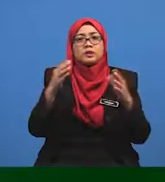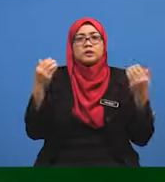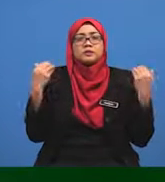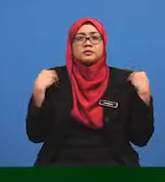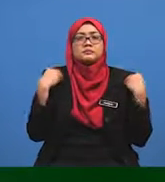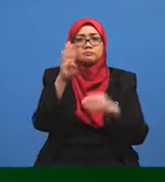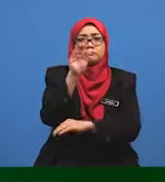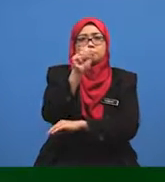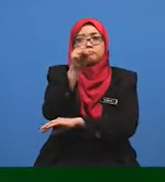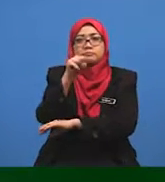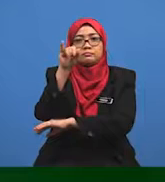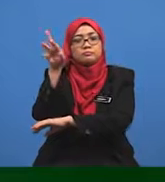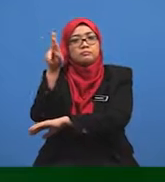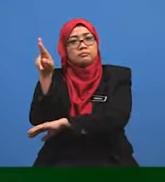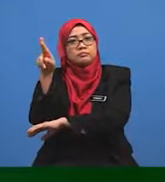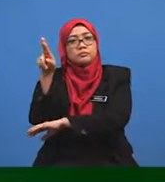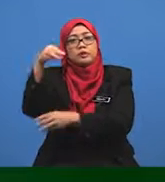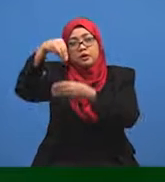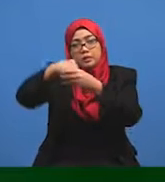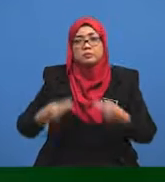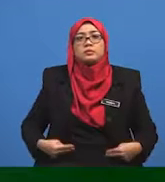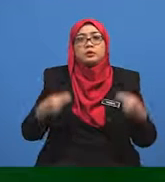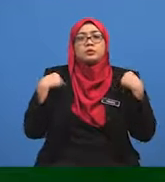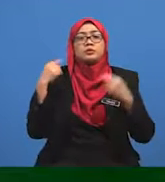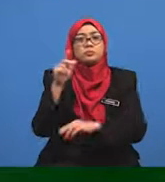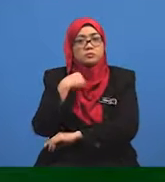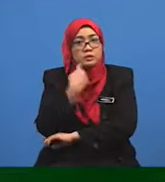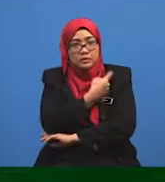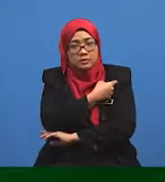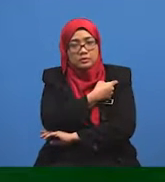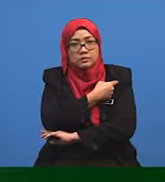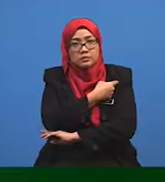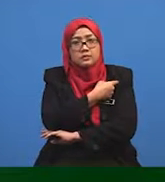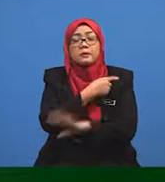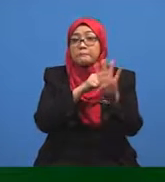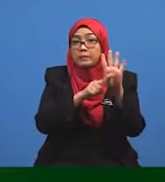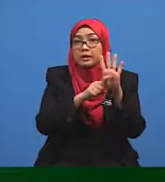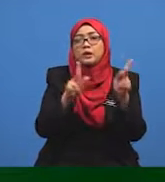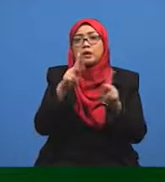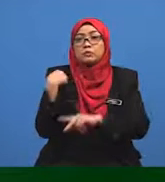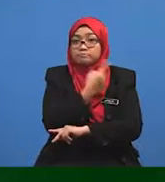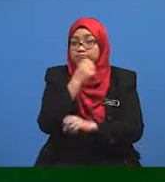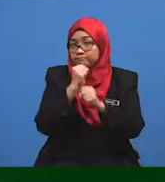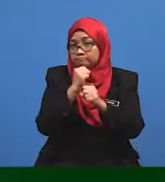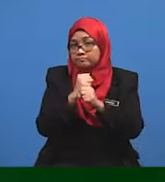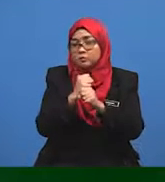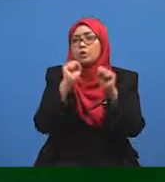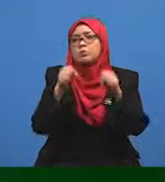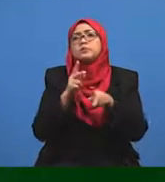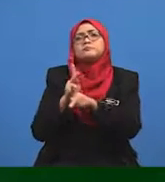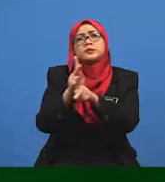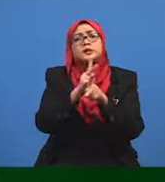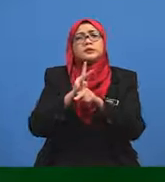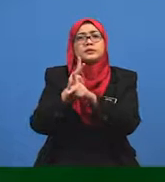dalam kehidupan seharian. Seterusnya yang keempat, dengan bekerja kita dapat melihara maruah dan harga diri menggunakan